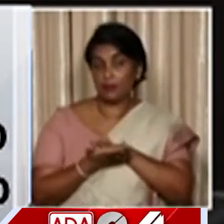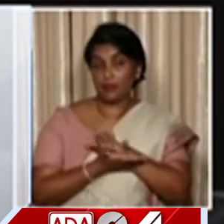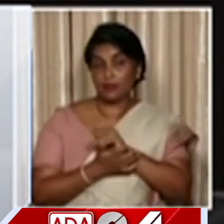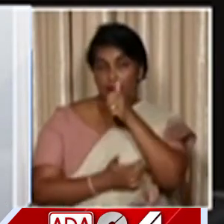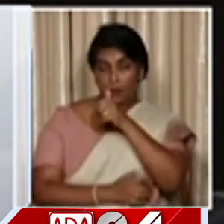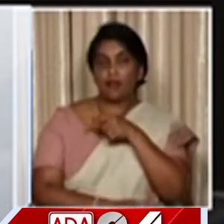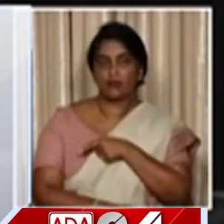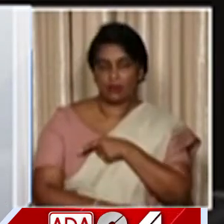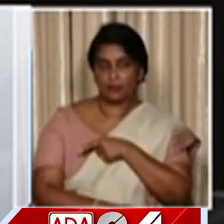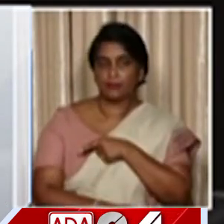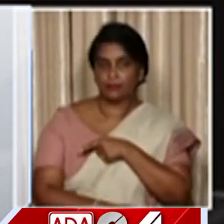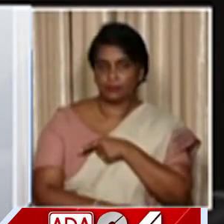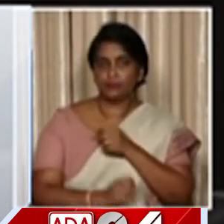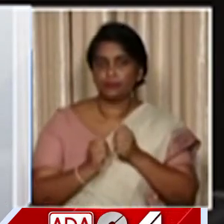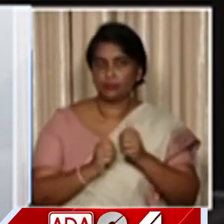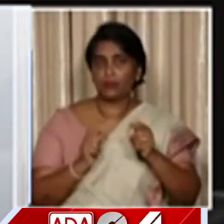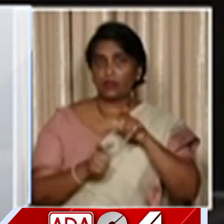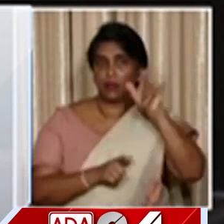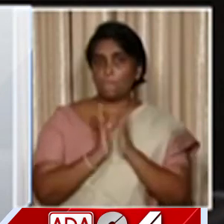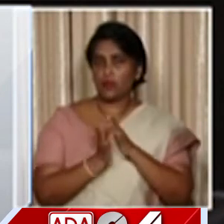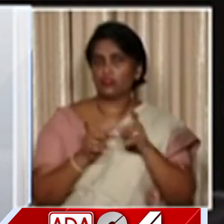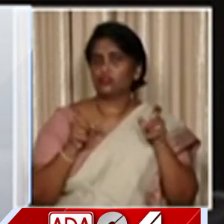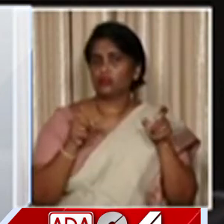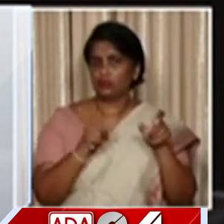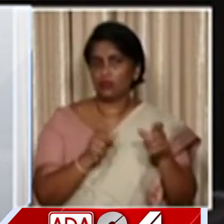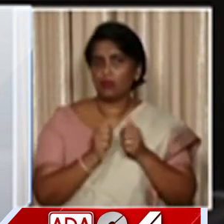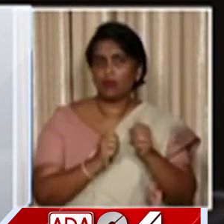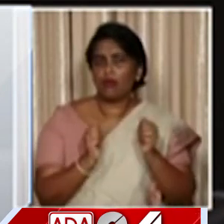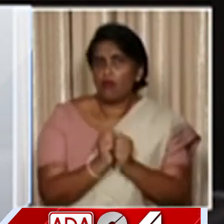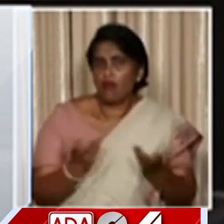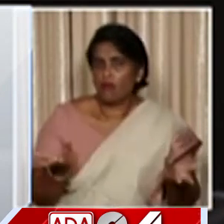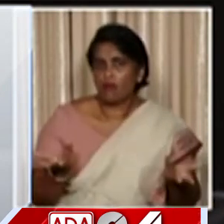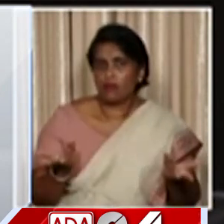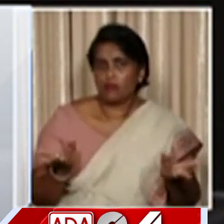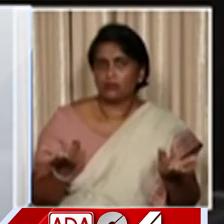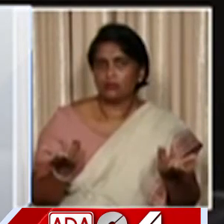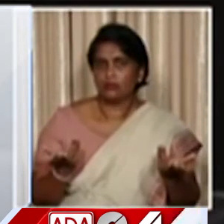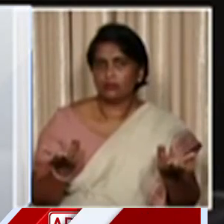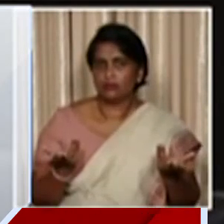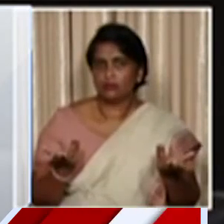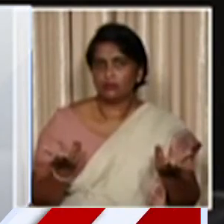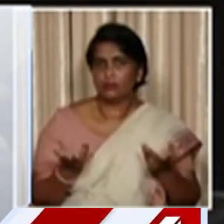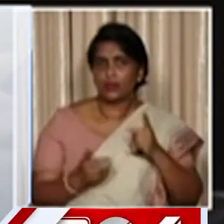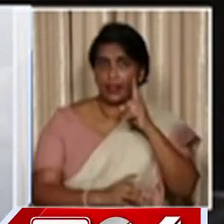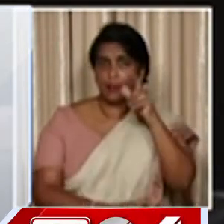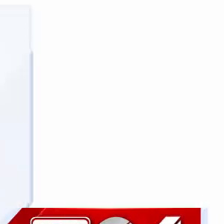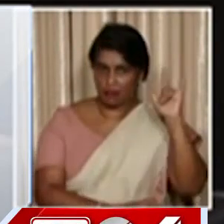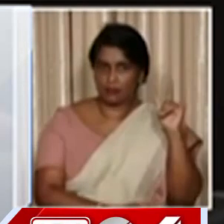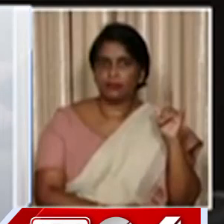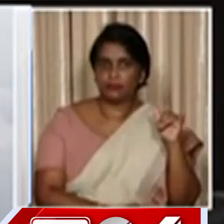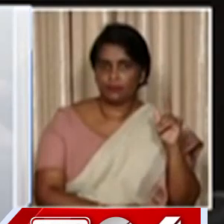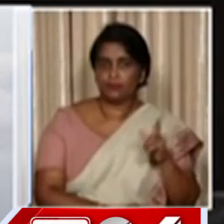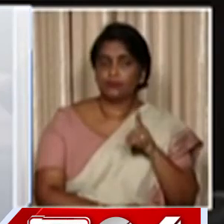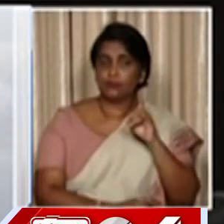dushane තියෙනවා මෙතුමලගේ ගමන් බලපත්‍ර අත්හිටවන්න මොකද්ද අපිට ගන්න පුළුවන් පියවර කියලා මොකද දැන් එක පුද්ගලයෙක් නෑ රටේ